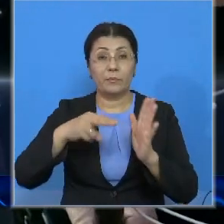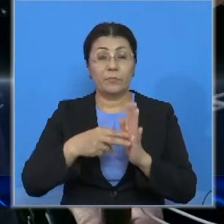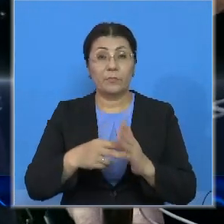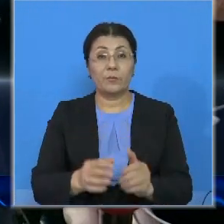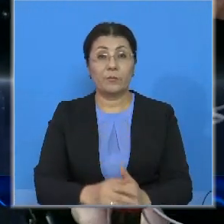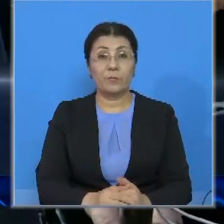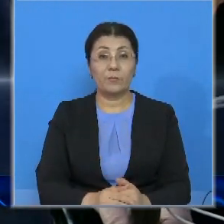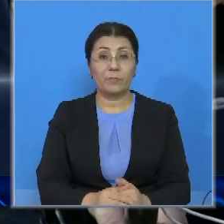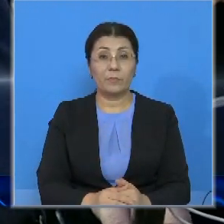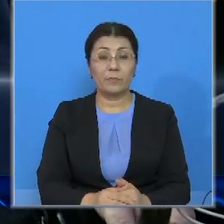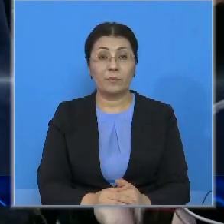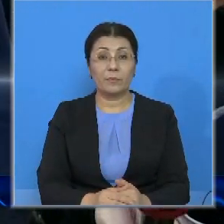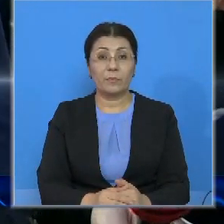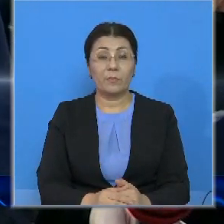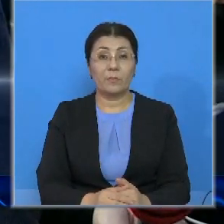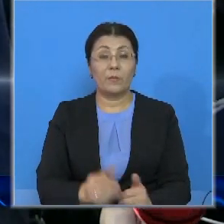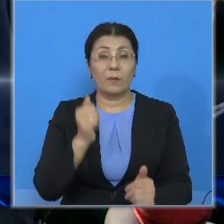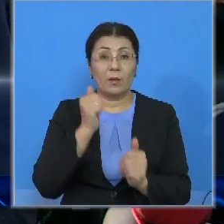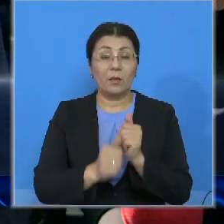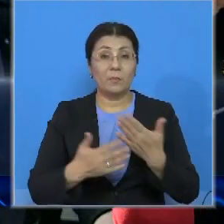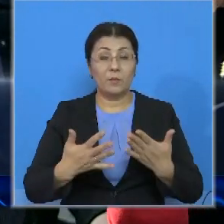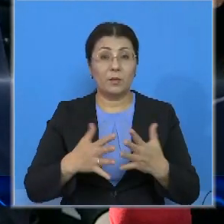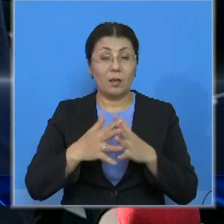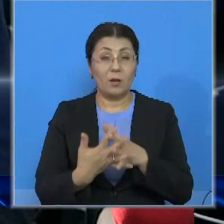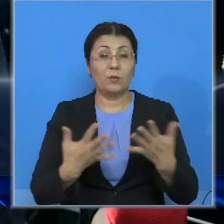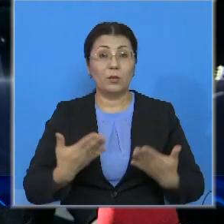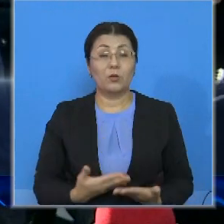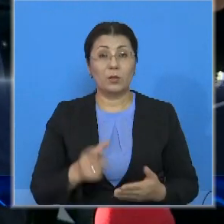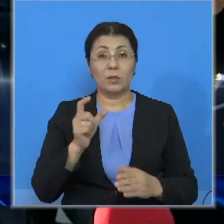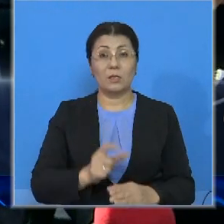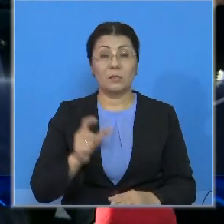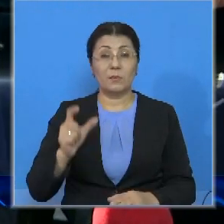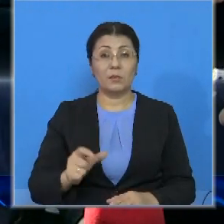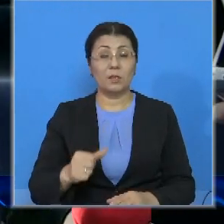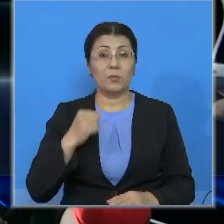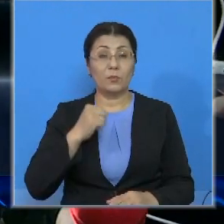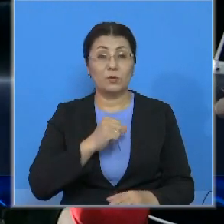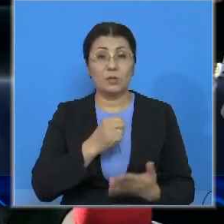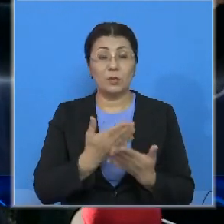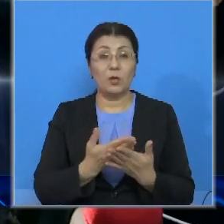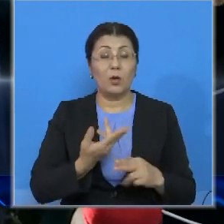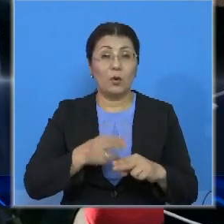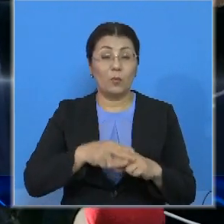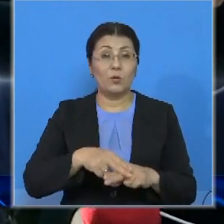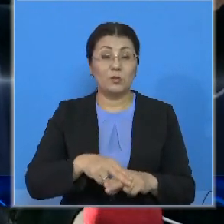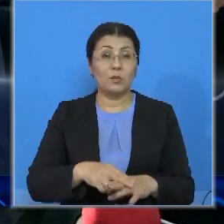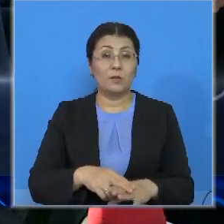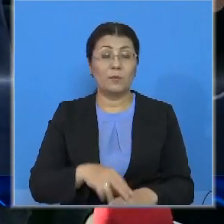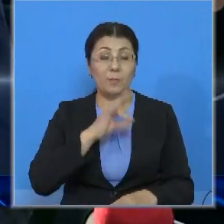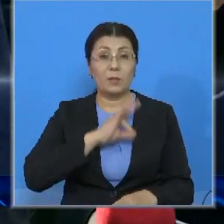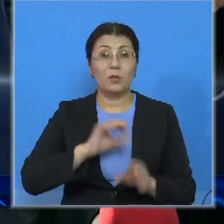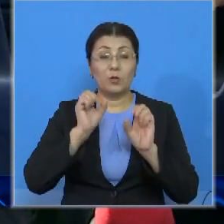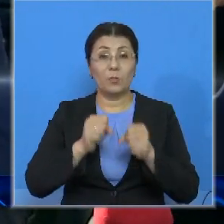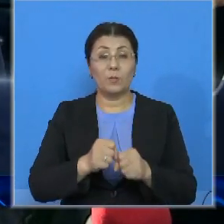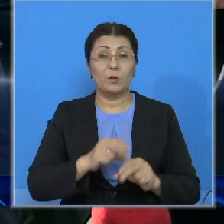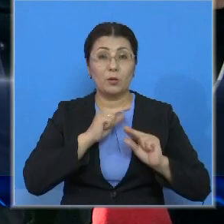Ашық айтқанда, әр бір ауылда тұратын азаматтарға осындай қолды, бірақ та тегін ештеңе таратылмай,